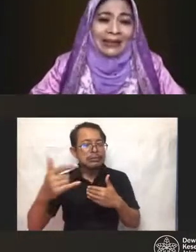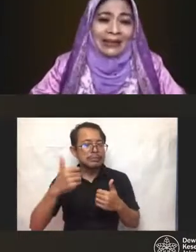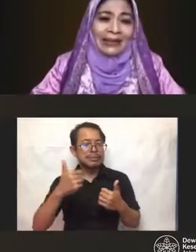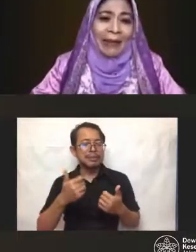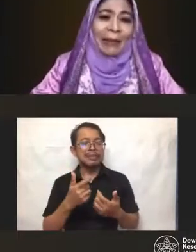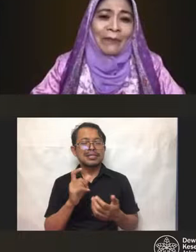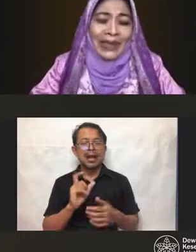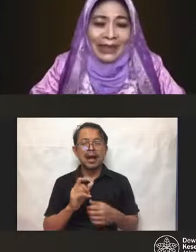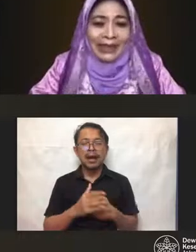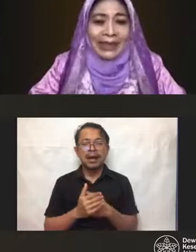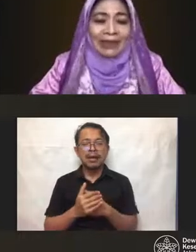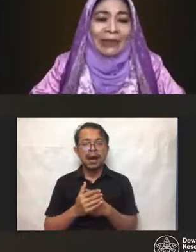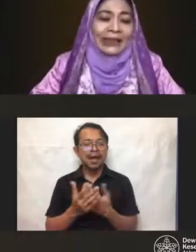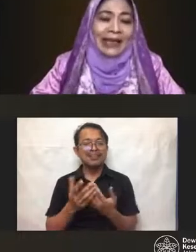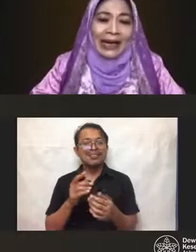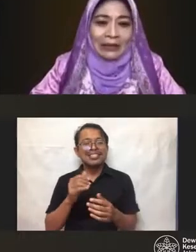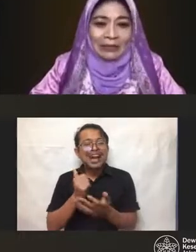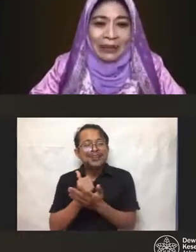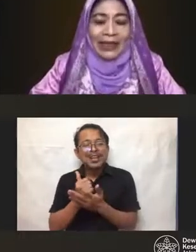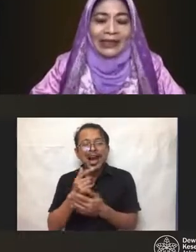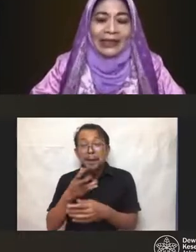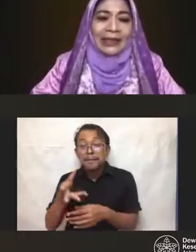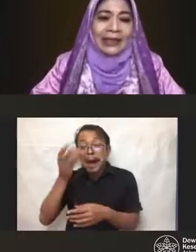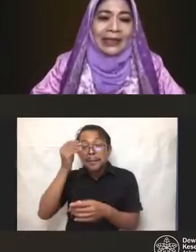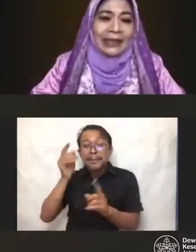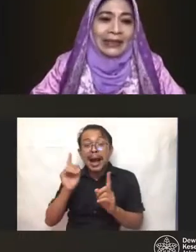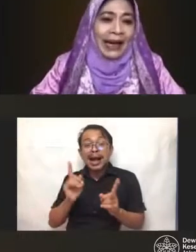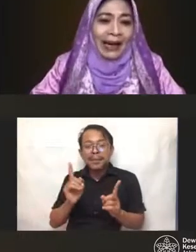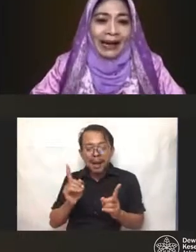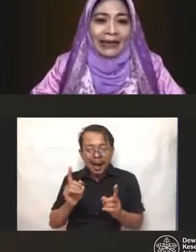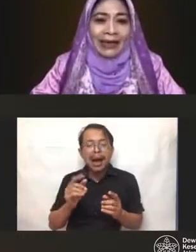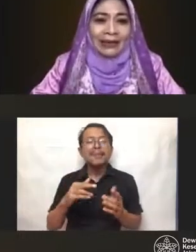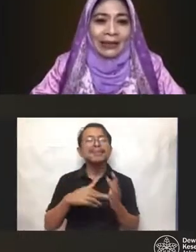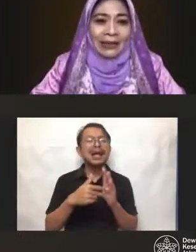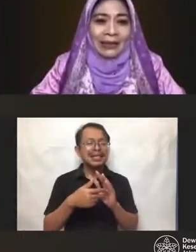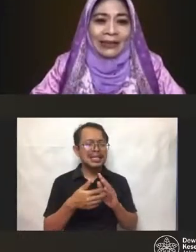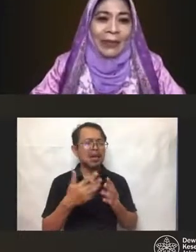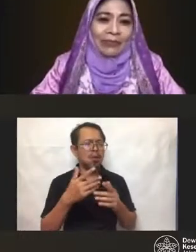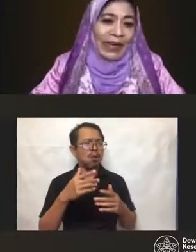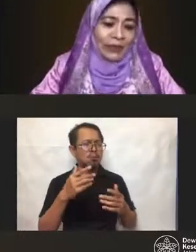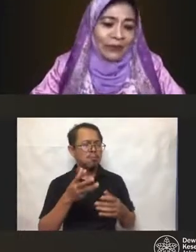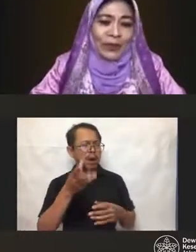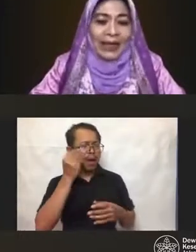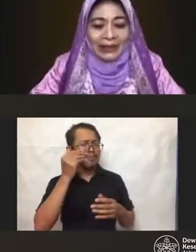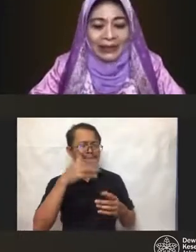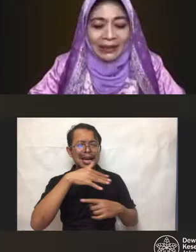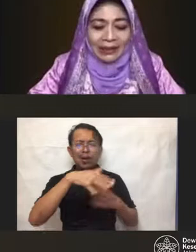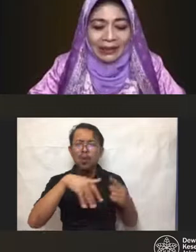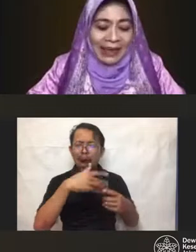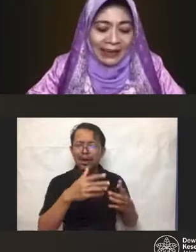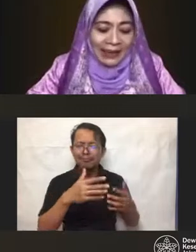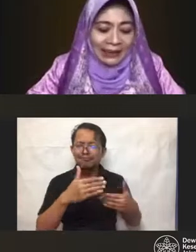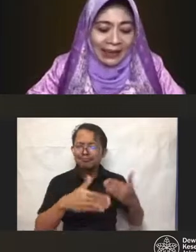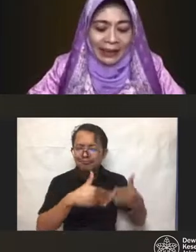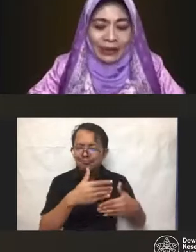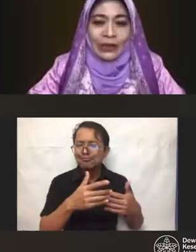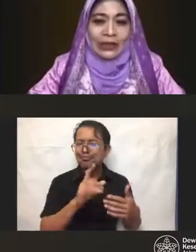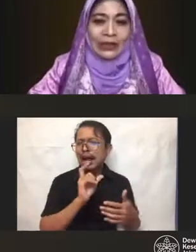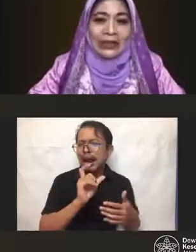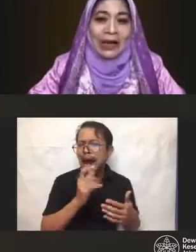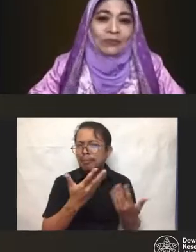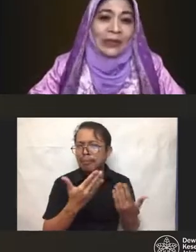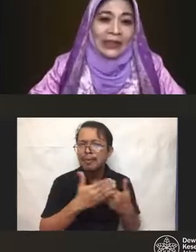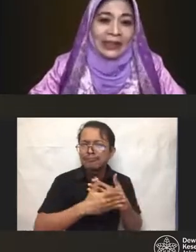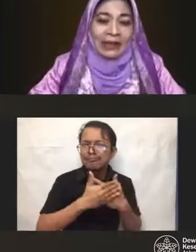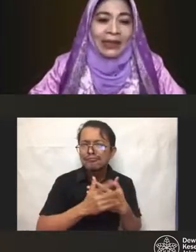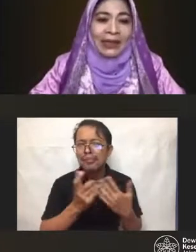kita bergairah ya menata alam semesta ini dari segala hal yang dapat mengeksploitasi kelestariannya. Karena itu kita